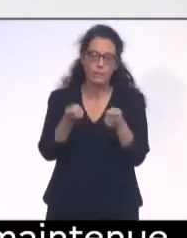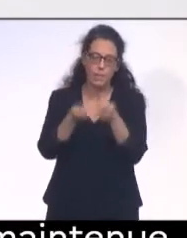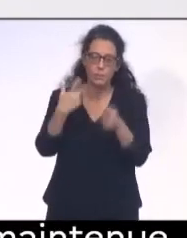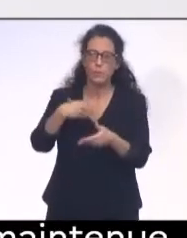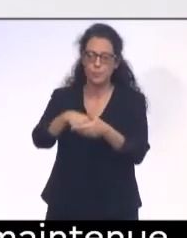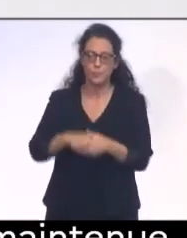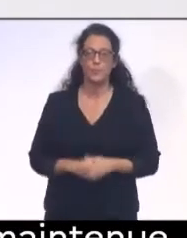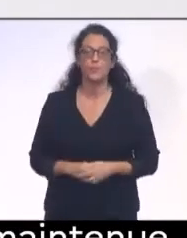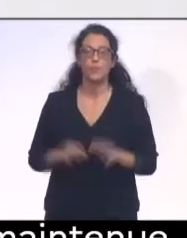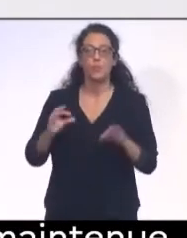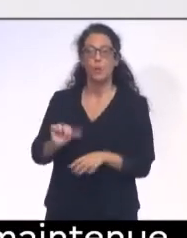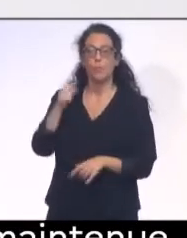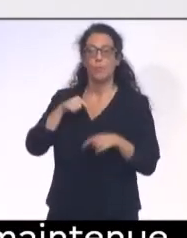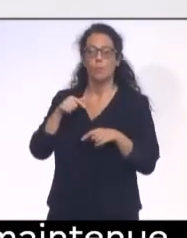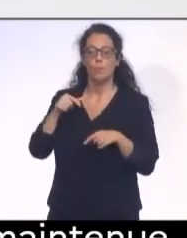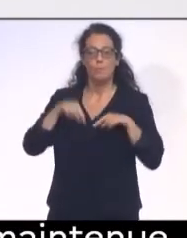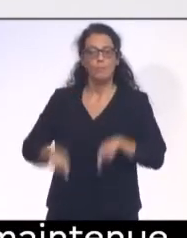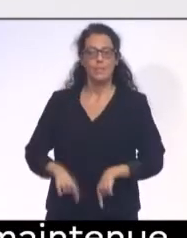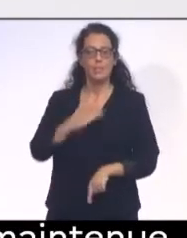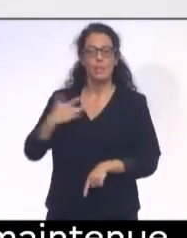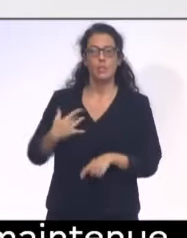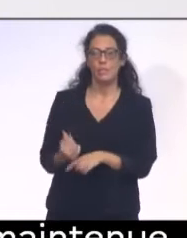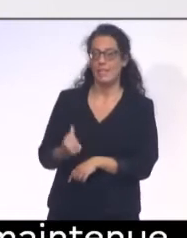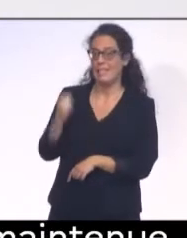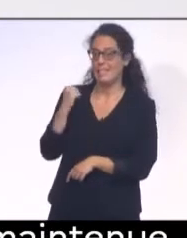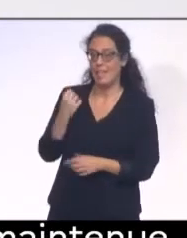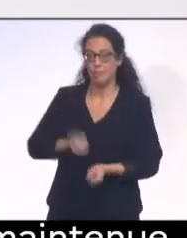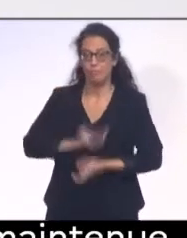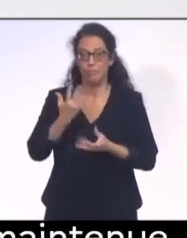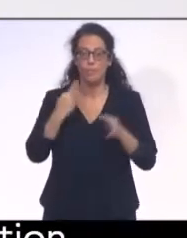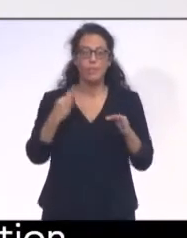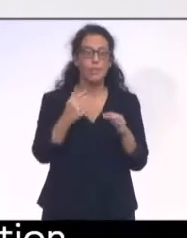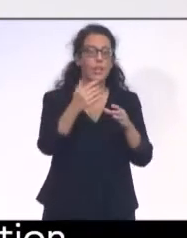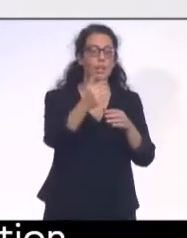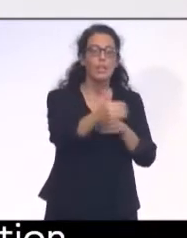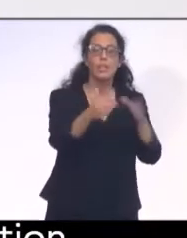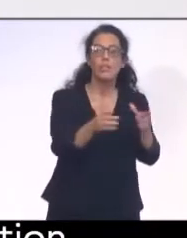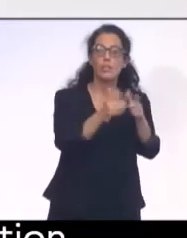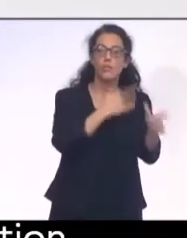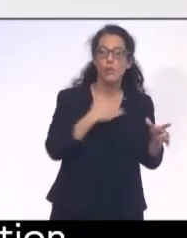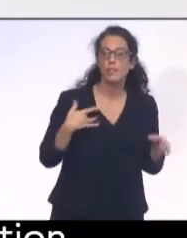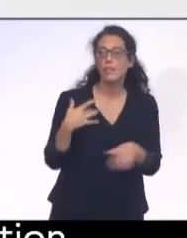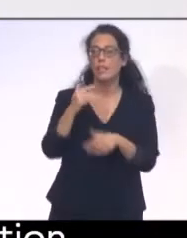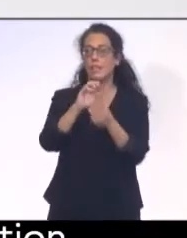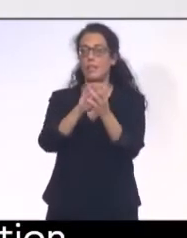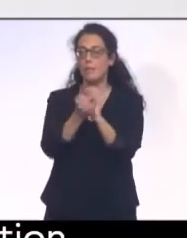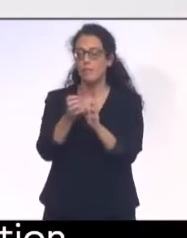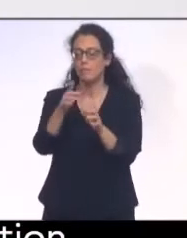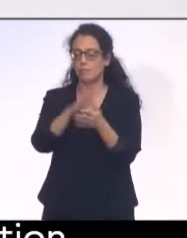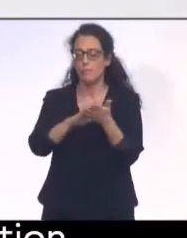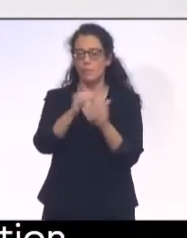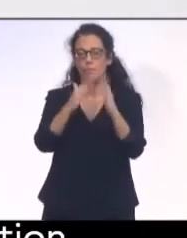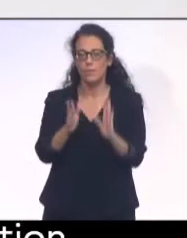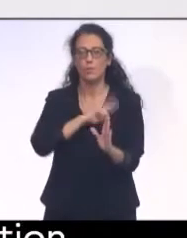ministre Olivier Véran hier, la coordination entre les établissements de santé, les EHPAD, les établissements et services médico-sociaux pour personnes